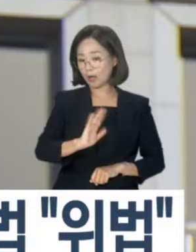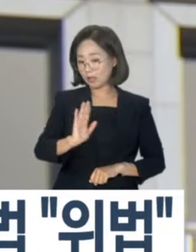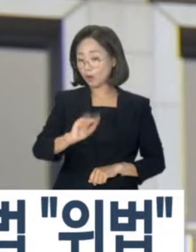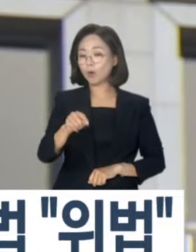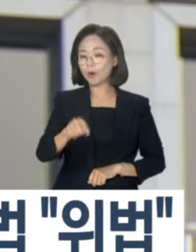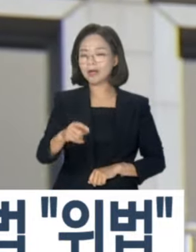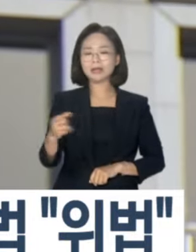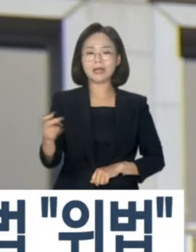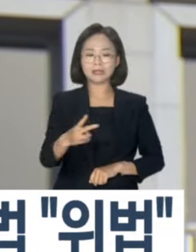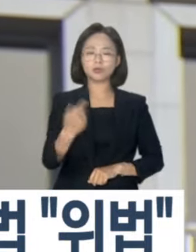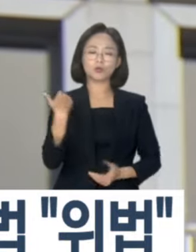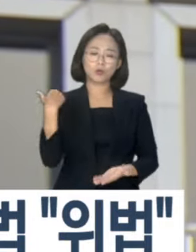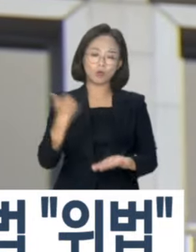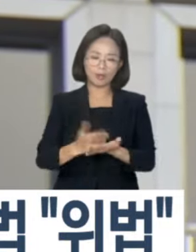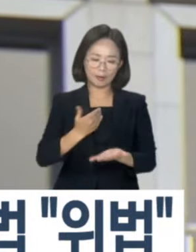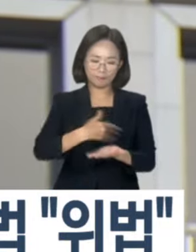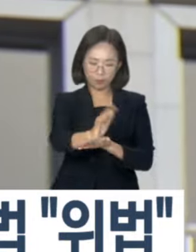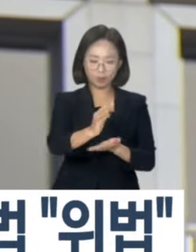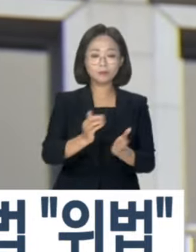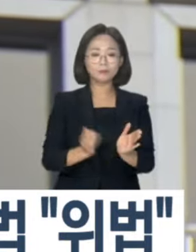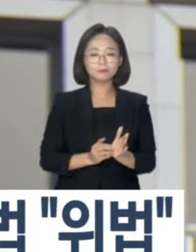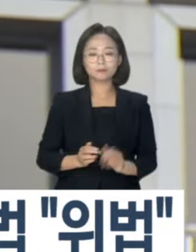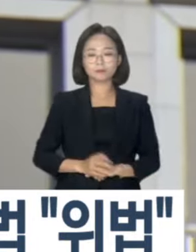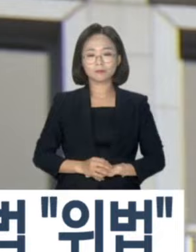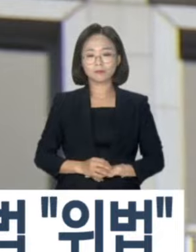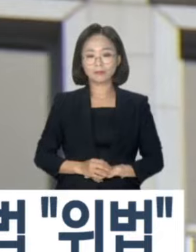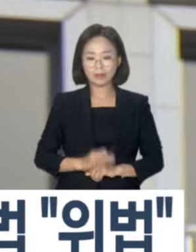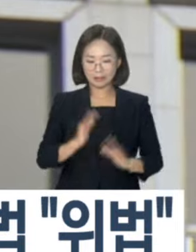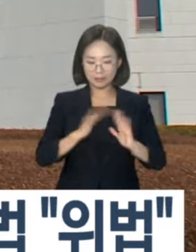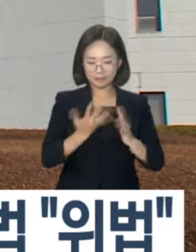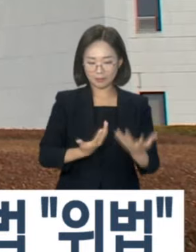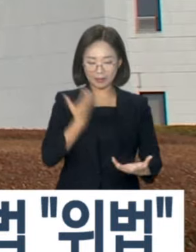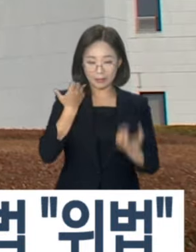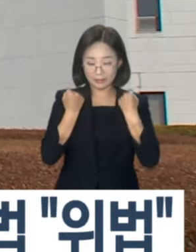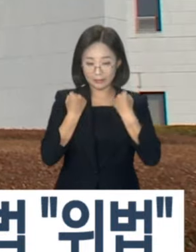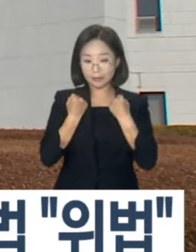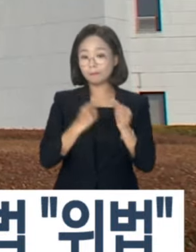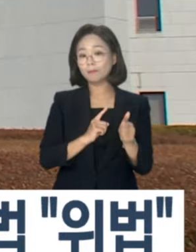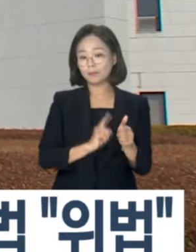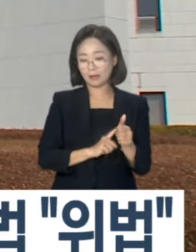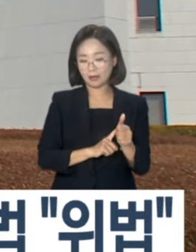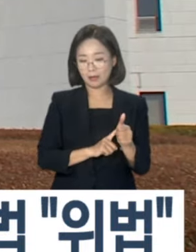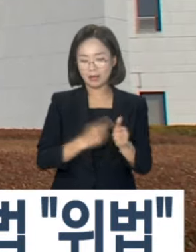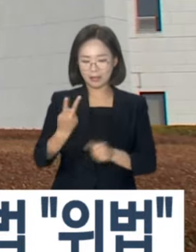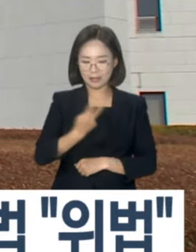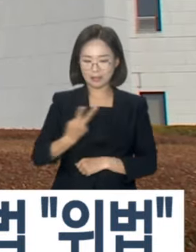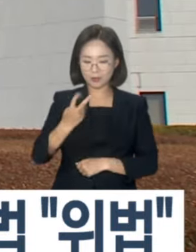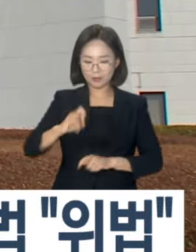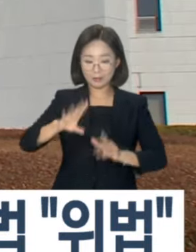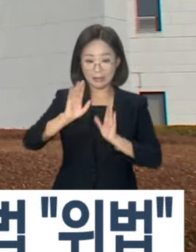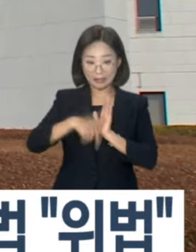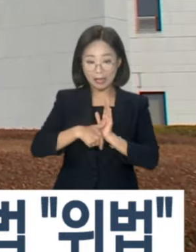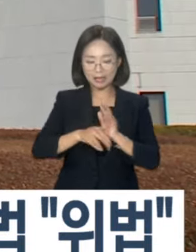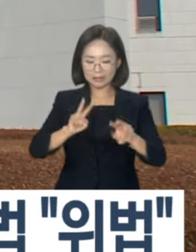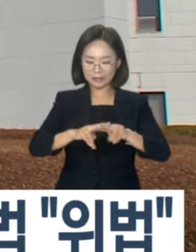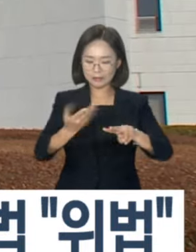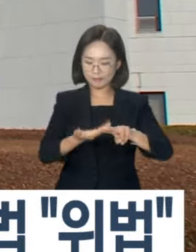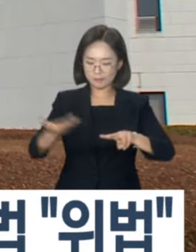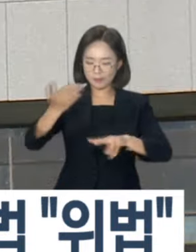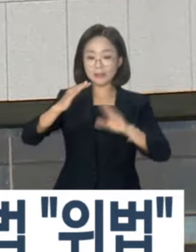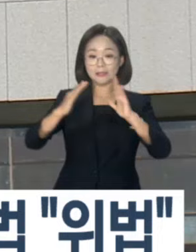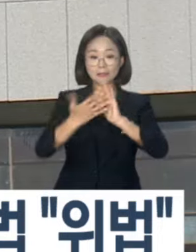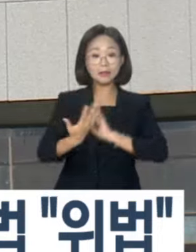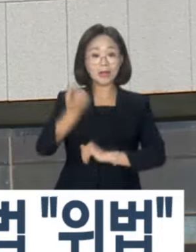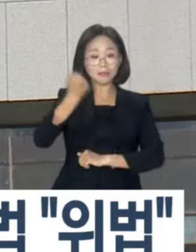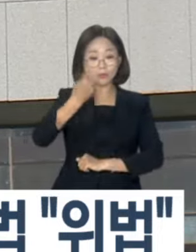사건을 수원 고법에 돌려보냈습니다 다주택 소유자였던는 2020년 승진 후보자 주택 보유